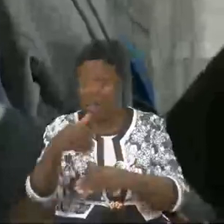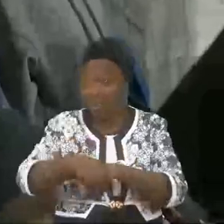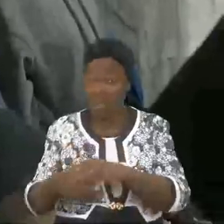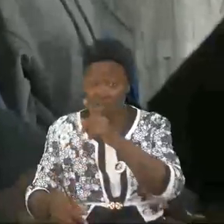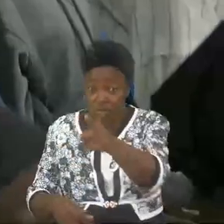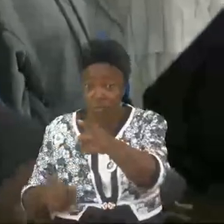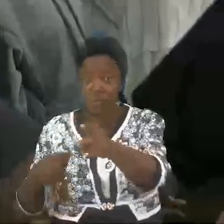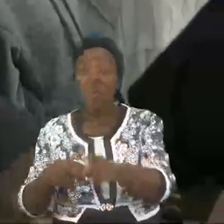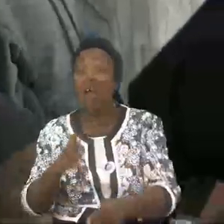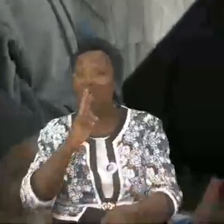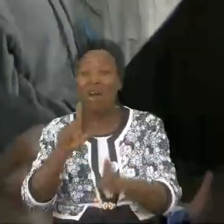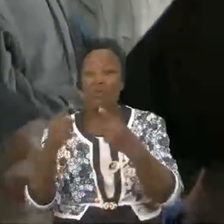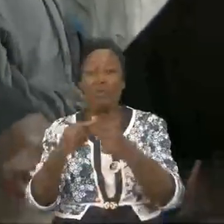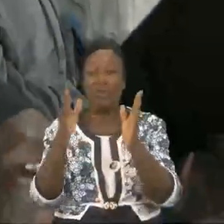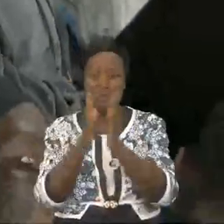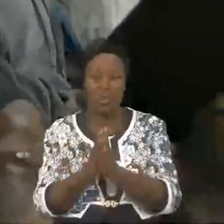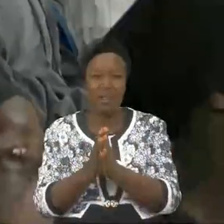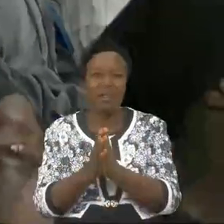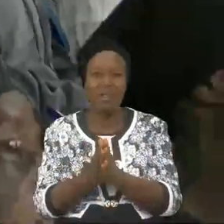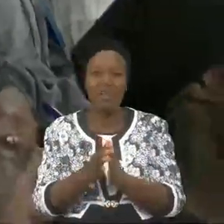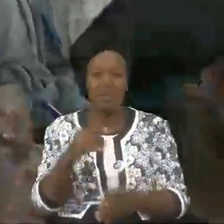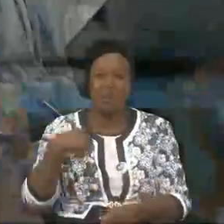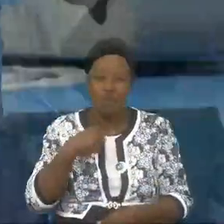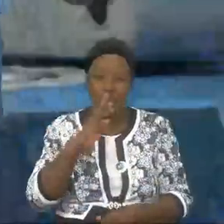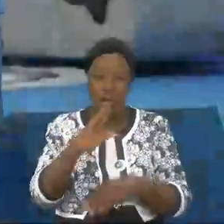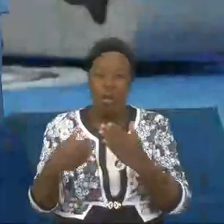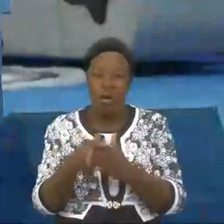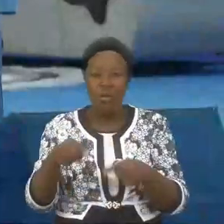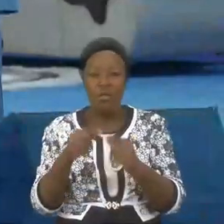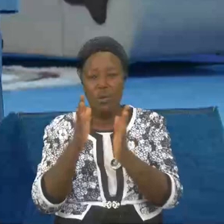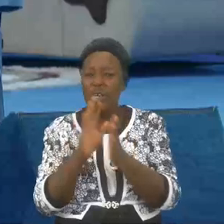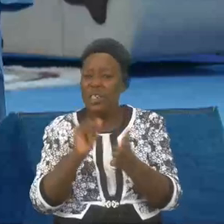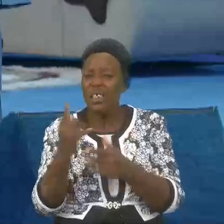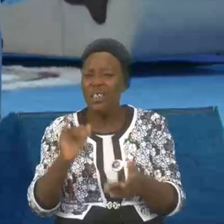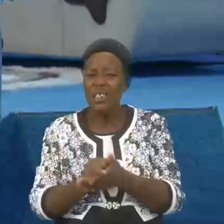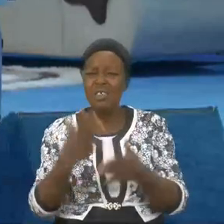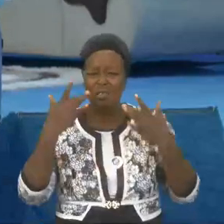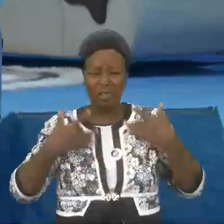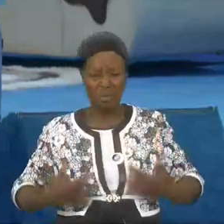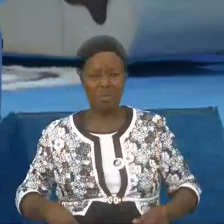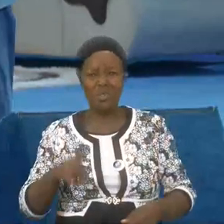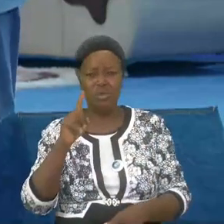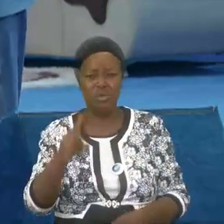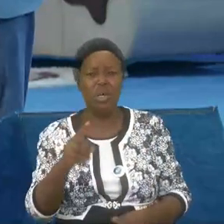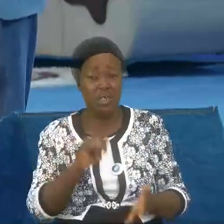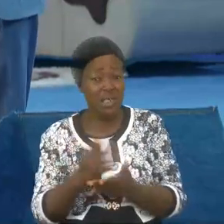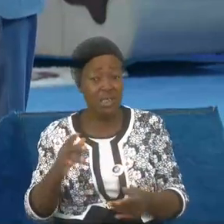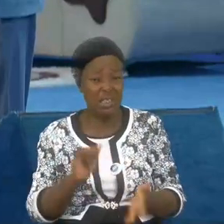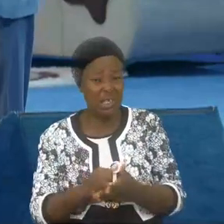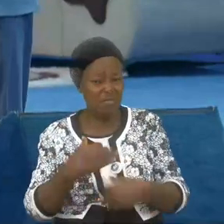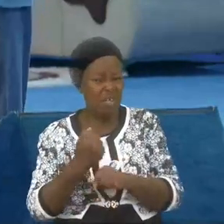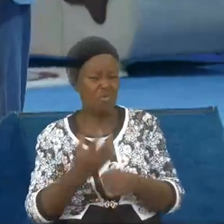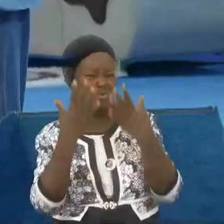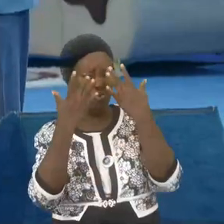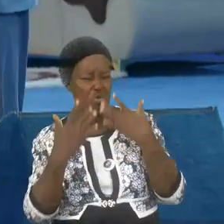prier. J'ai dit non, nous allons prier. Les choses qui sont peuplées dans ta vie, les choses qui te font